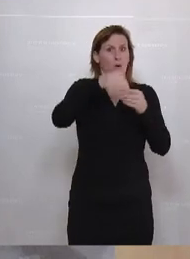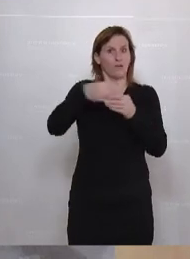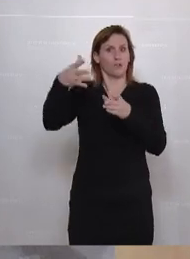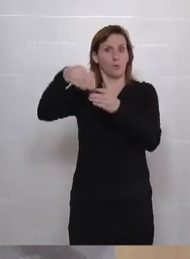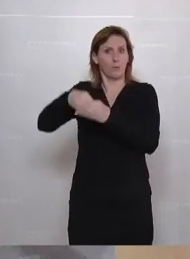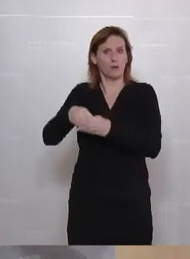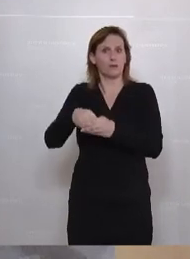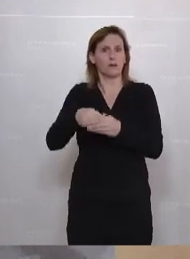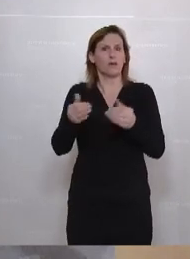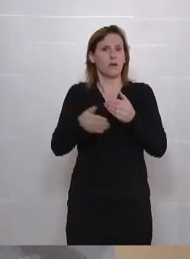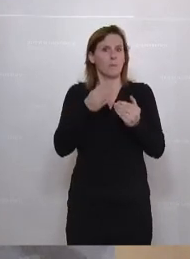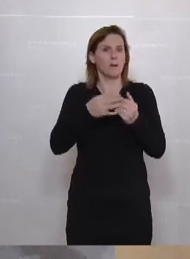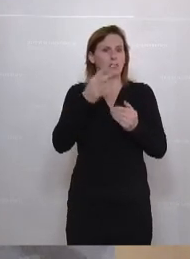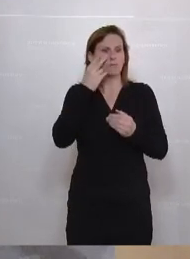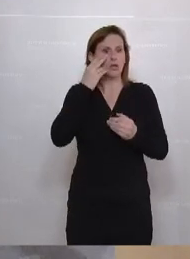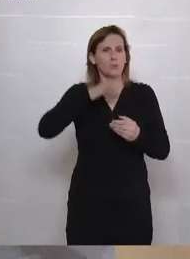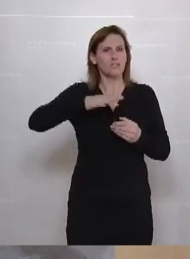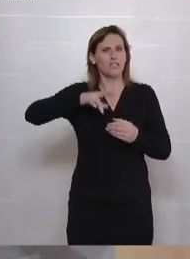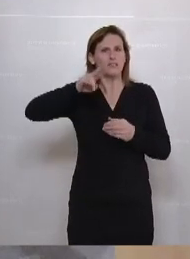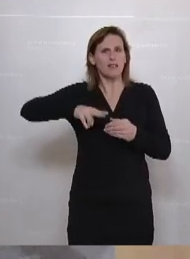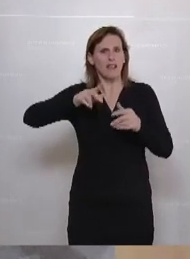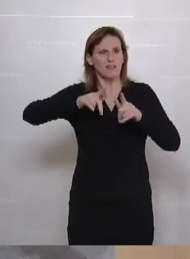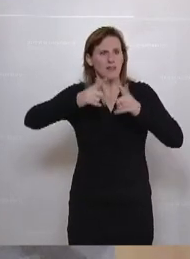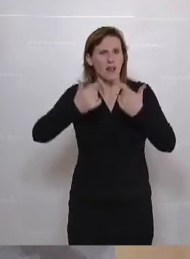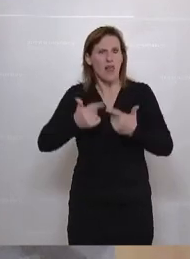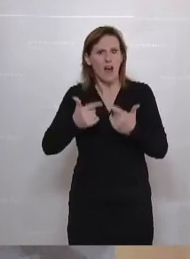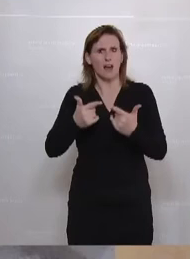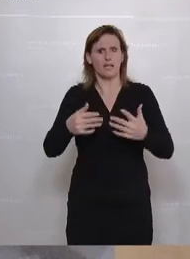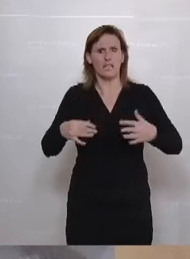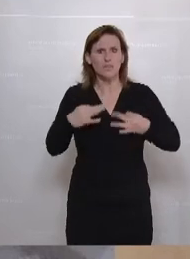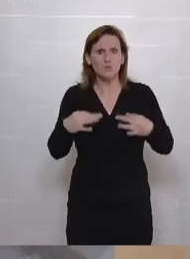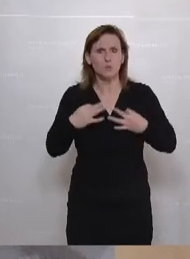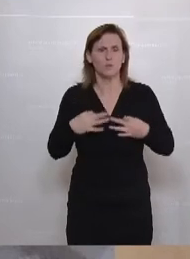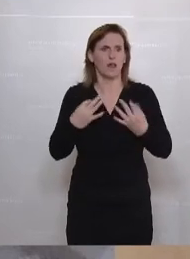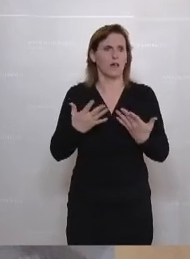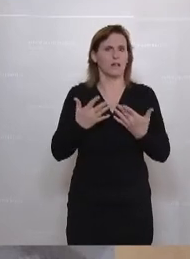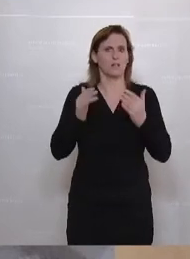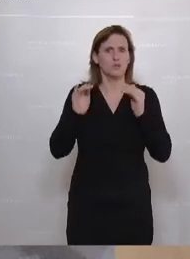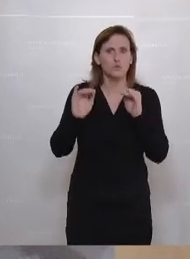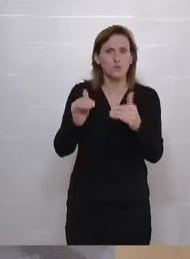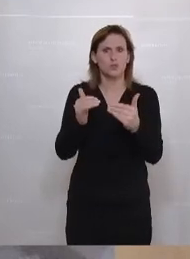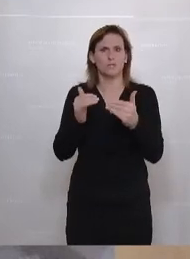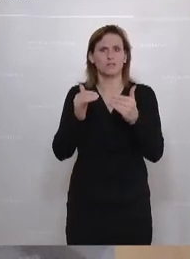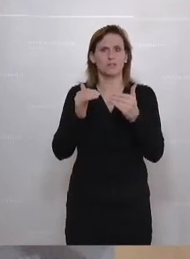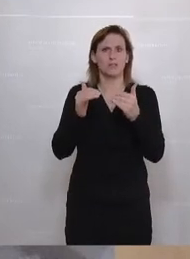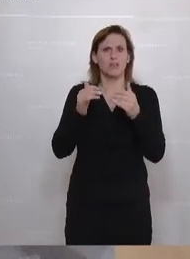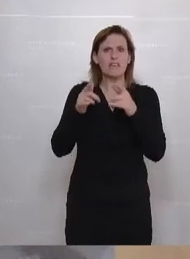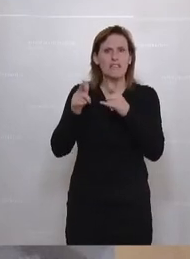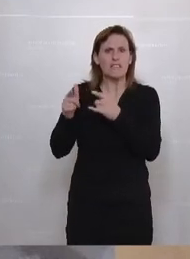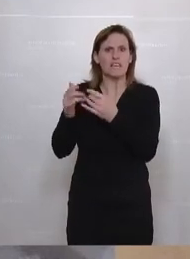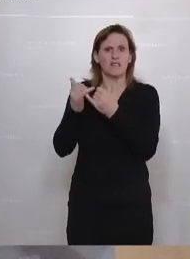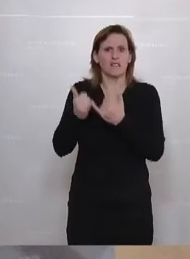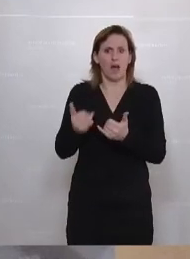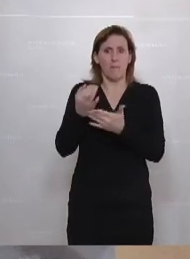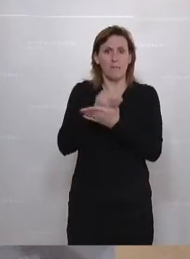es um die Kinderrechte jener Kinder in den Lagern steht, Recht auf Gesundheit, Recht auf Schutz vor Krieg und auf der Flucht, Recht auf